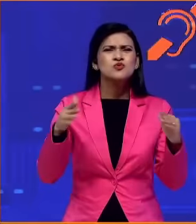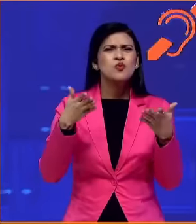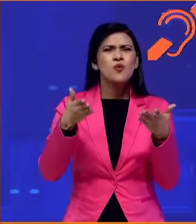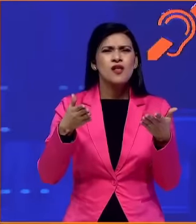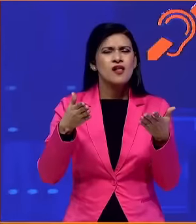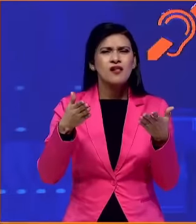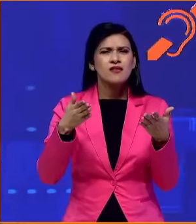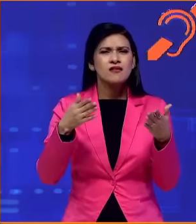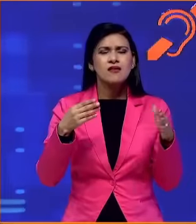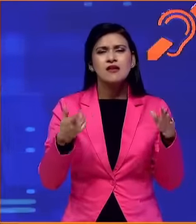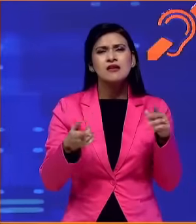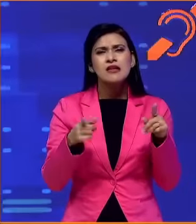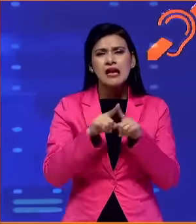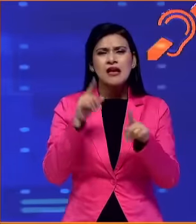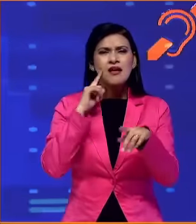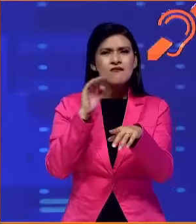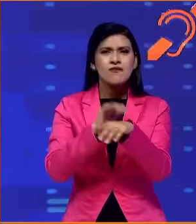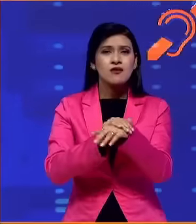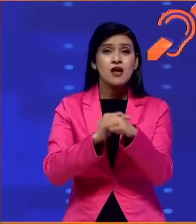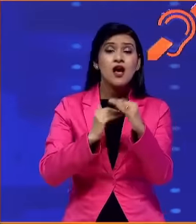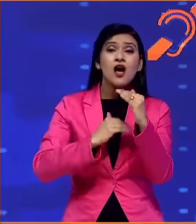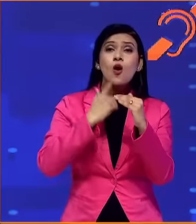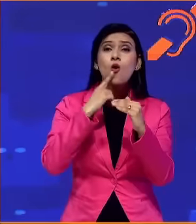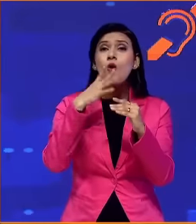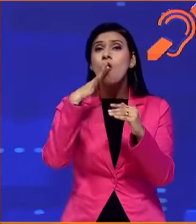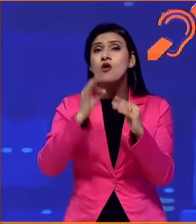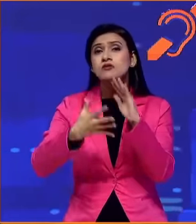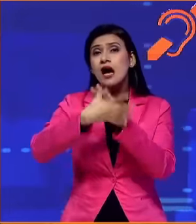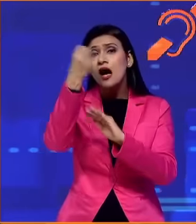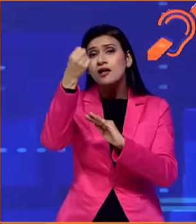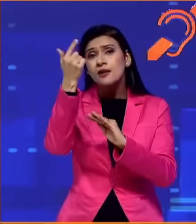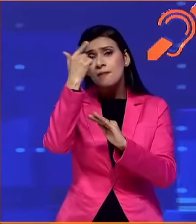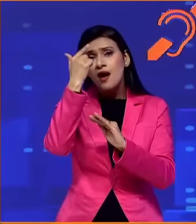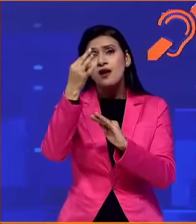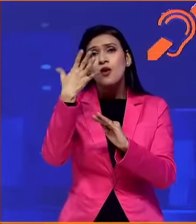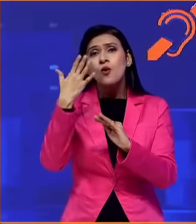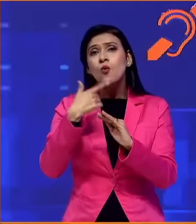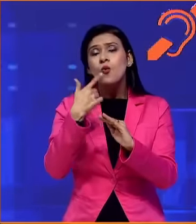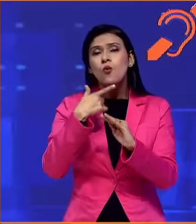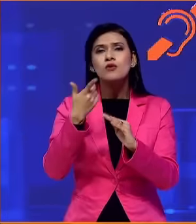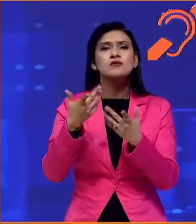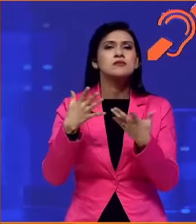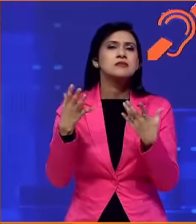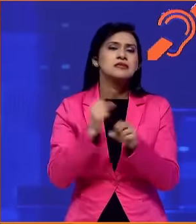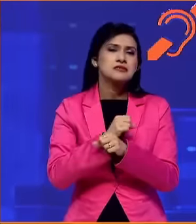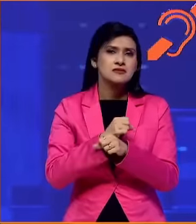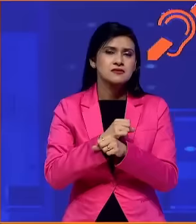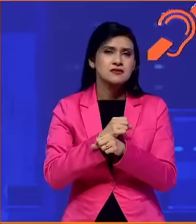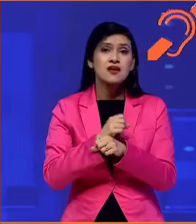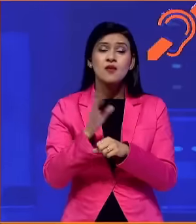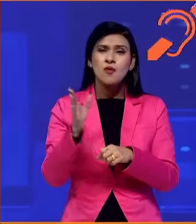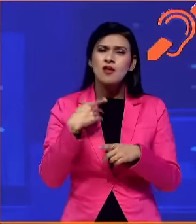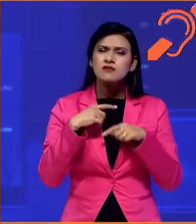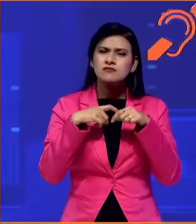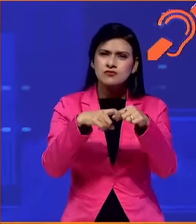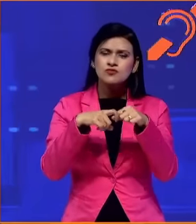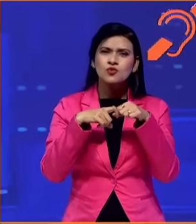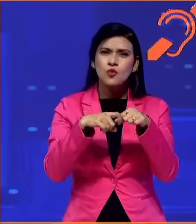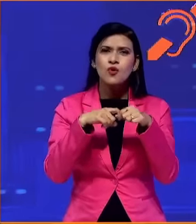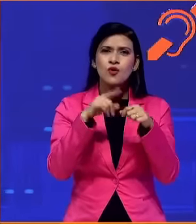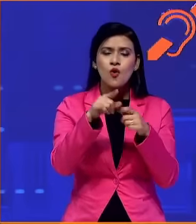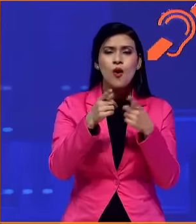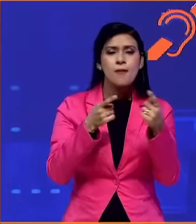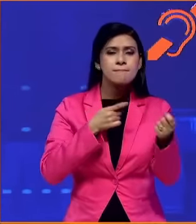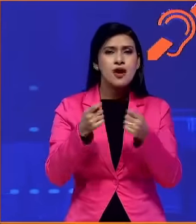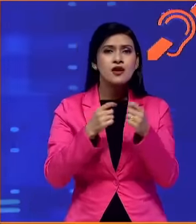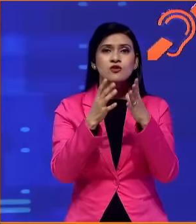पहुंचनाचाहिए।हमने काफीचर्चाकीहै;आपपर बगावतकाआरोपलगायागयाथा,लेकिनजबआपकामामला सुलझगया,तोपार्टीकेउच्च